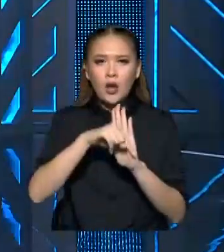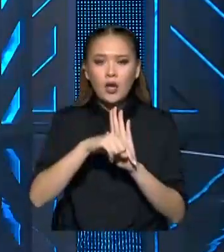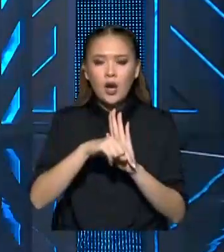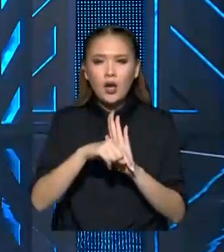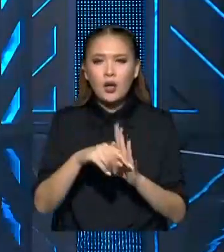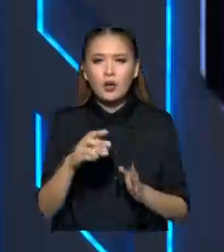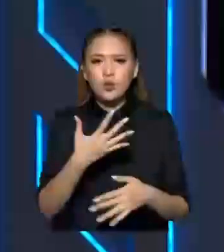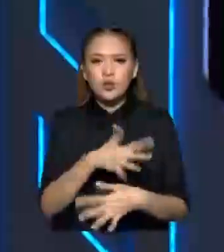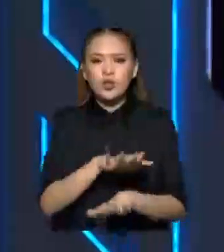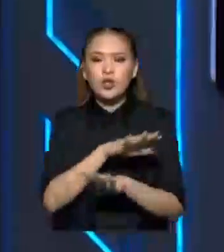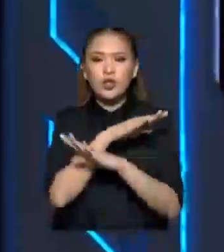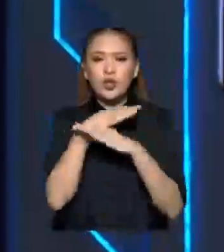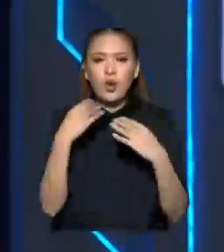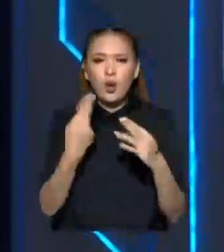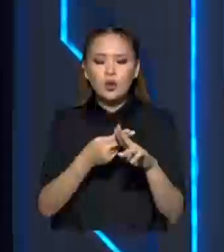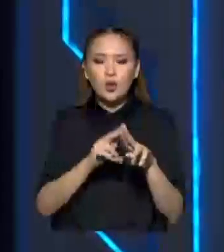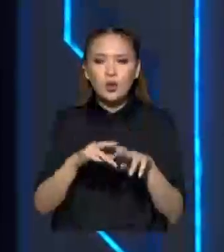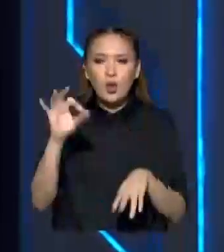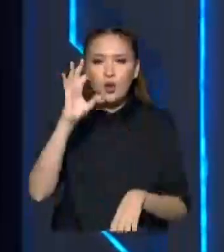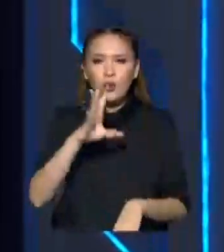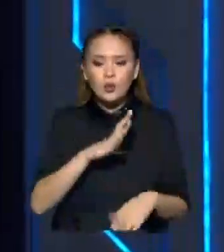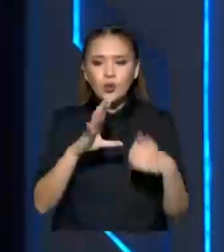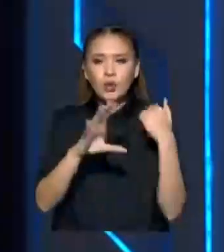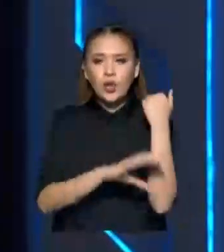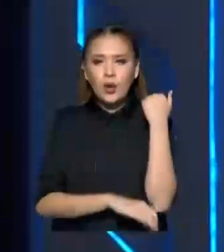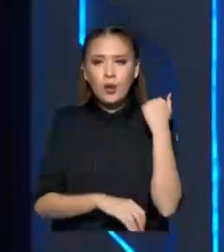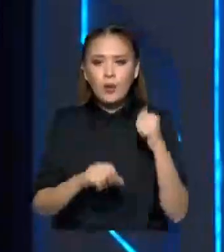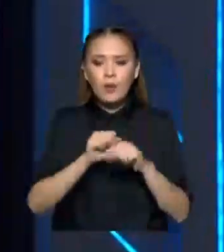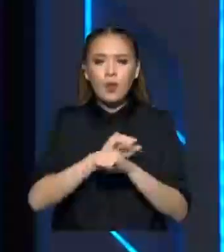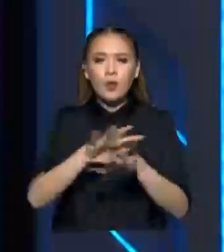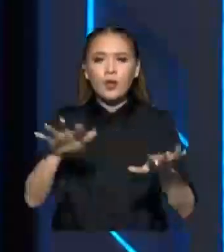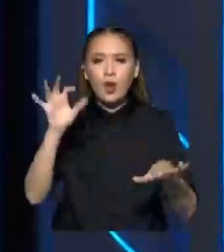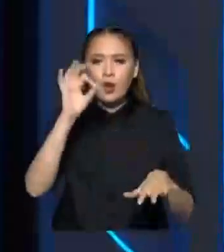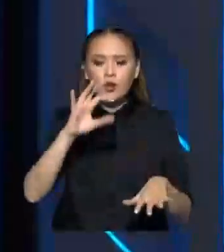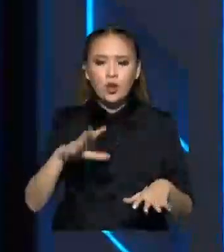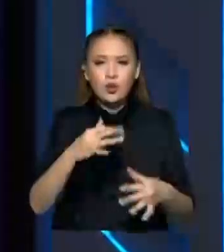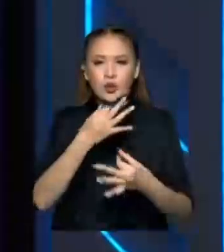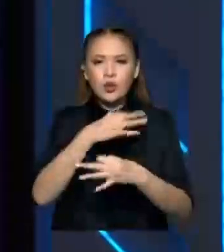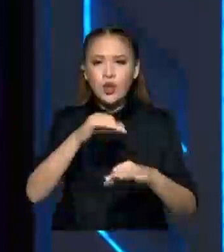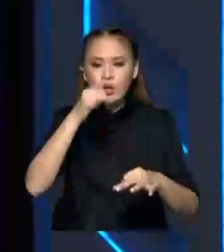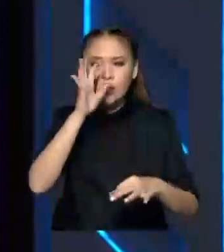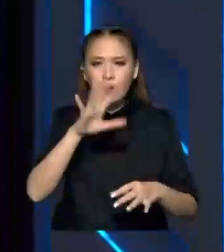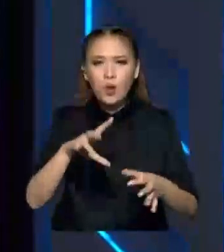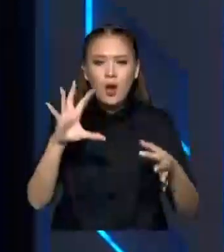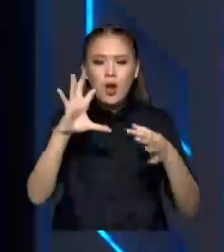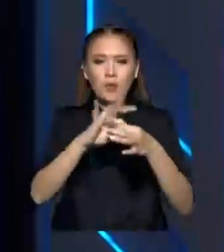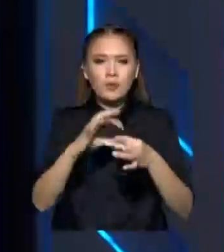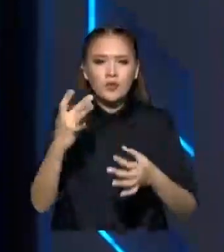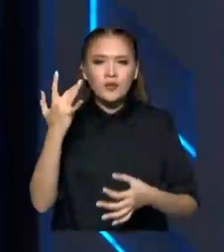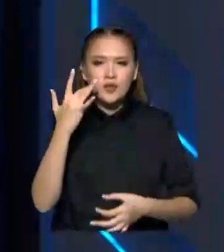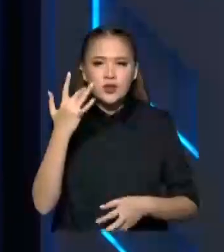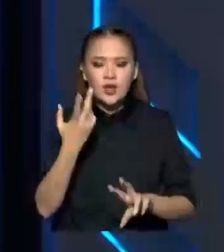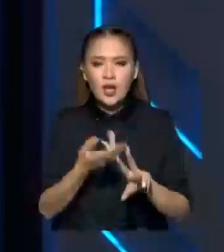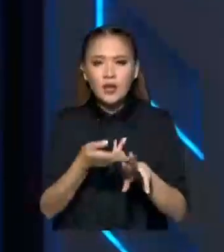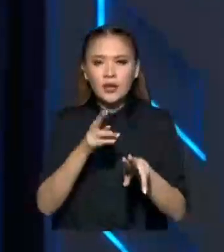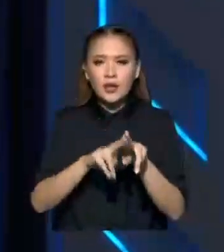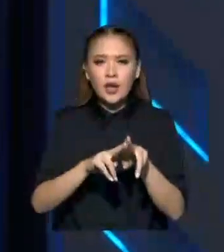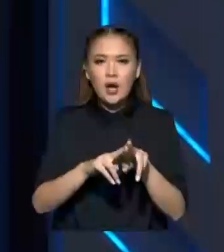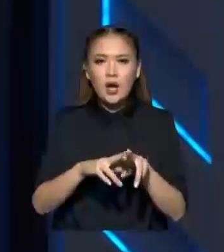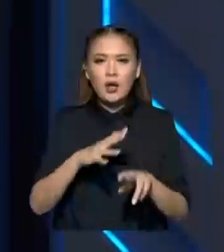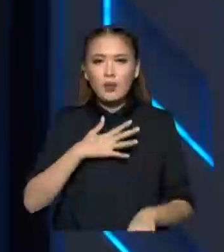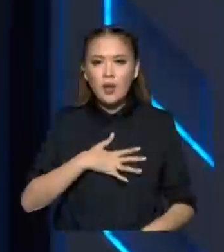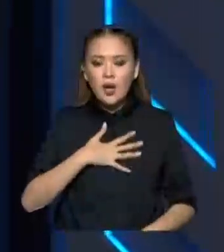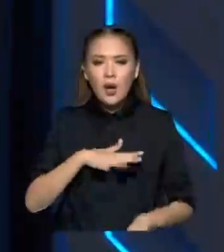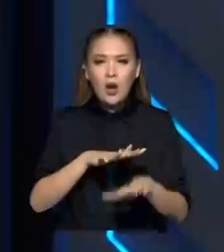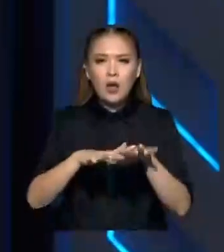тарта бастапты. Өткені соңғы кезде мал жайбарақат жайылудың орнына қорада қамалып тұр. Жайылым жерге жармай отырмыз деген